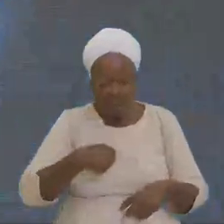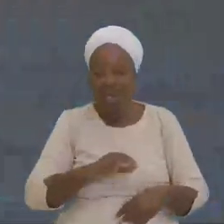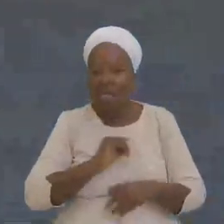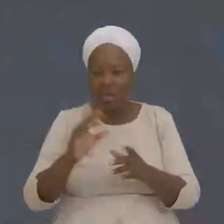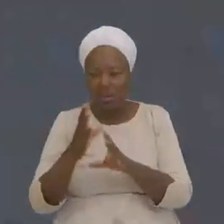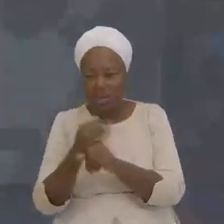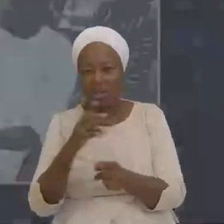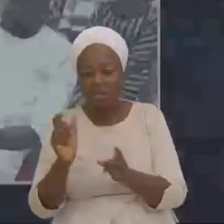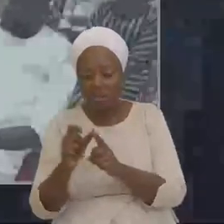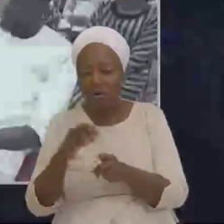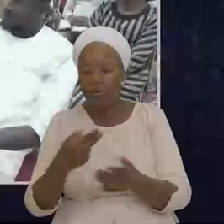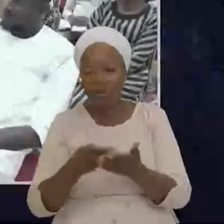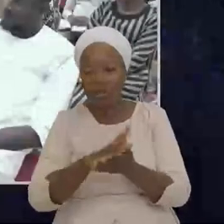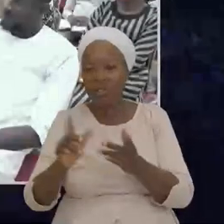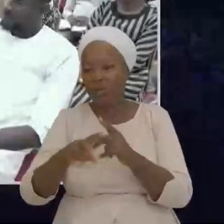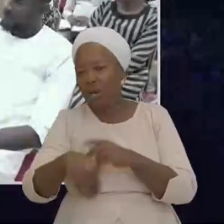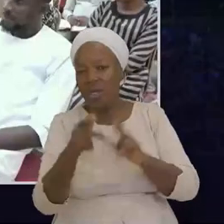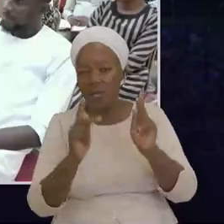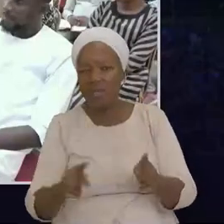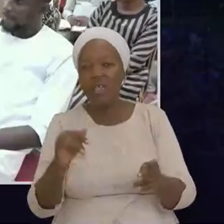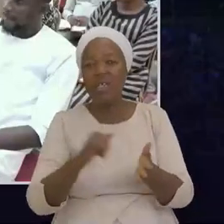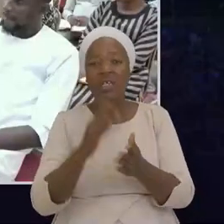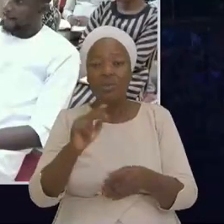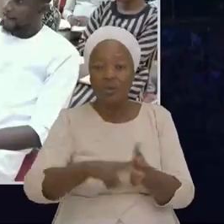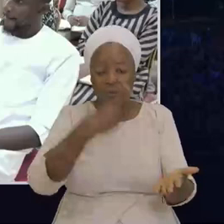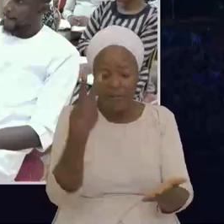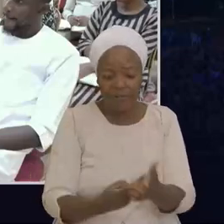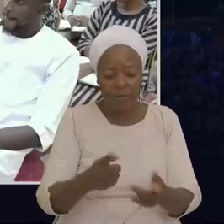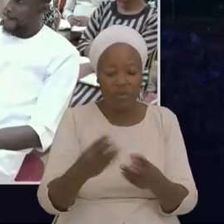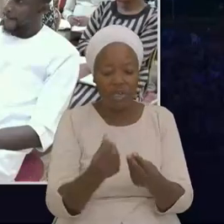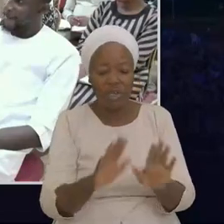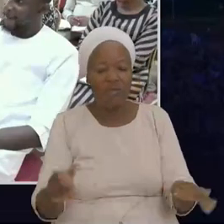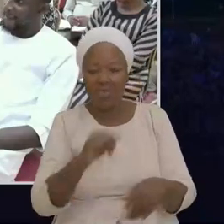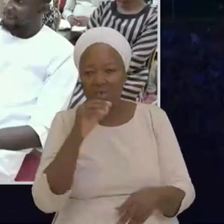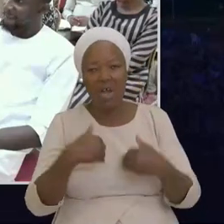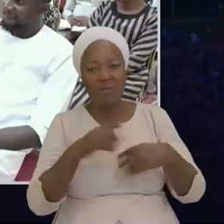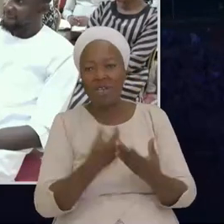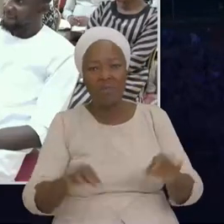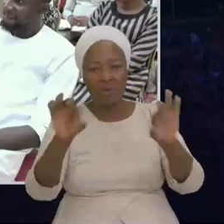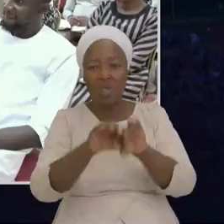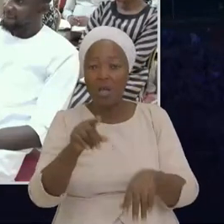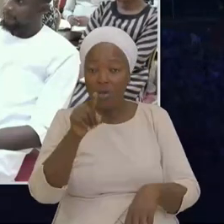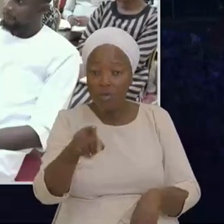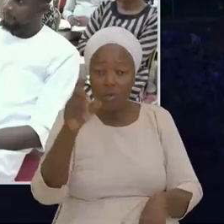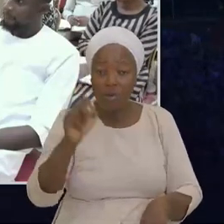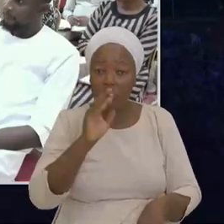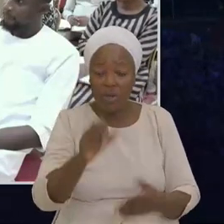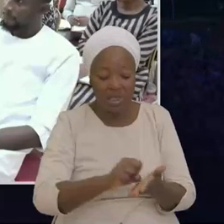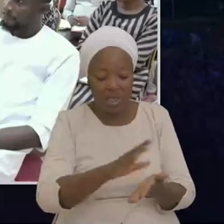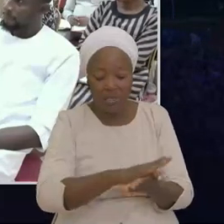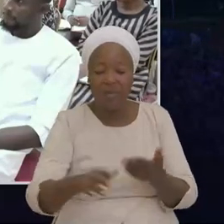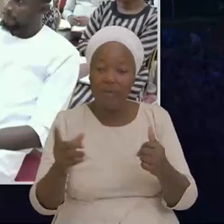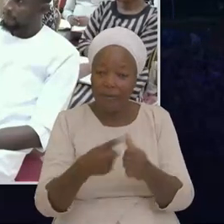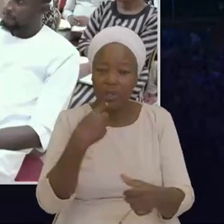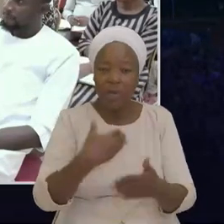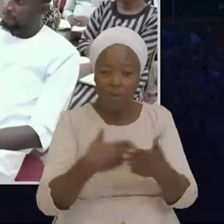te sanctifier. Tu dis sainteté, sainteté. Et tu prends la sainteté vers quelqu'un d'autre. Ça tombera à terre. Ça